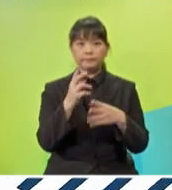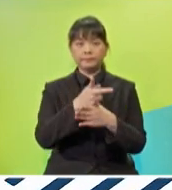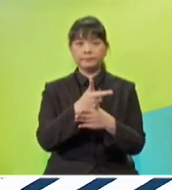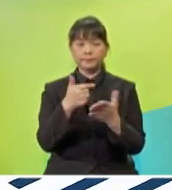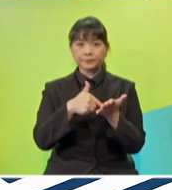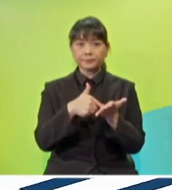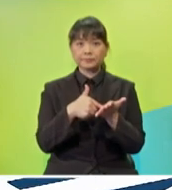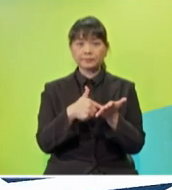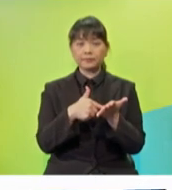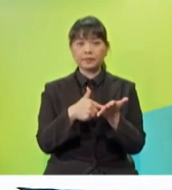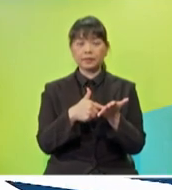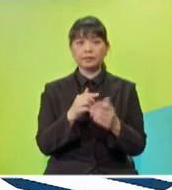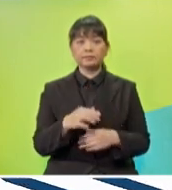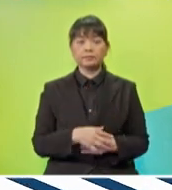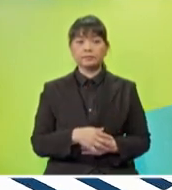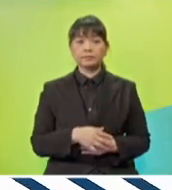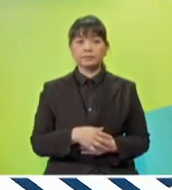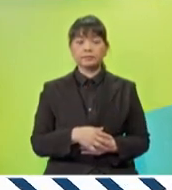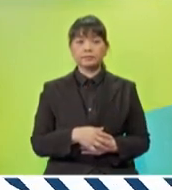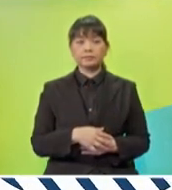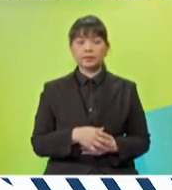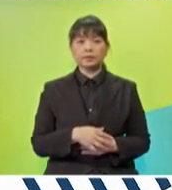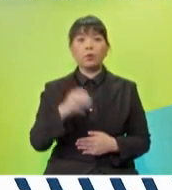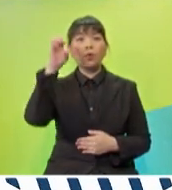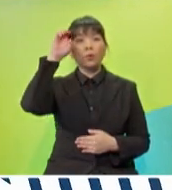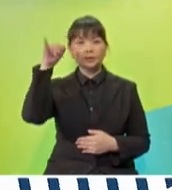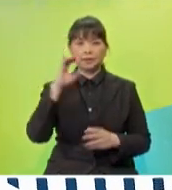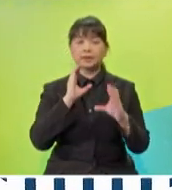kita perlu minum air kosong yang banyak